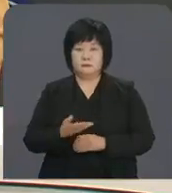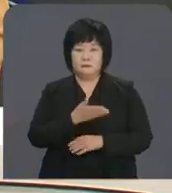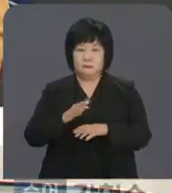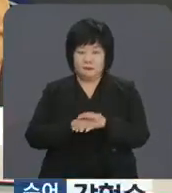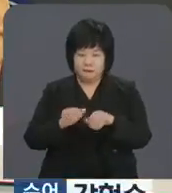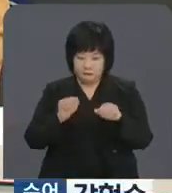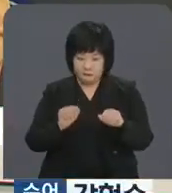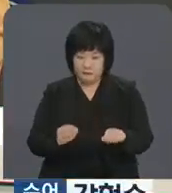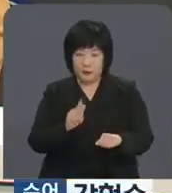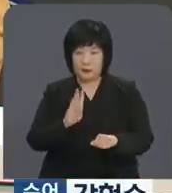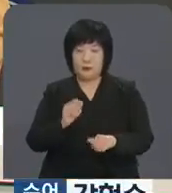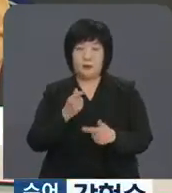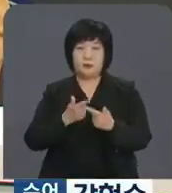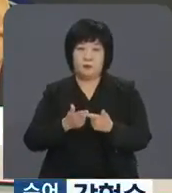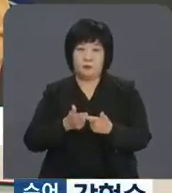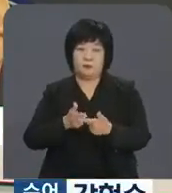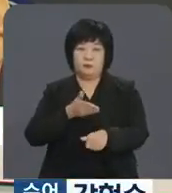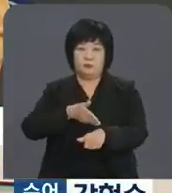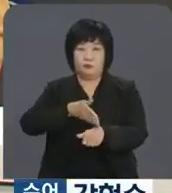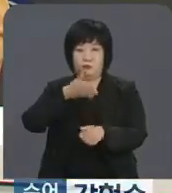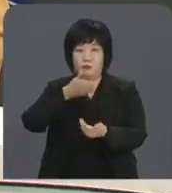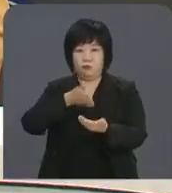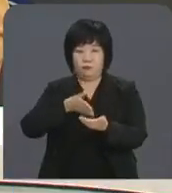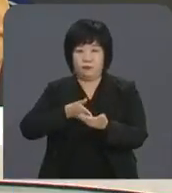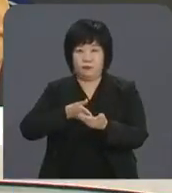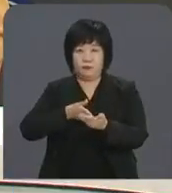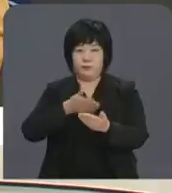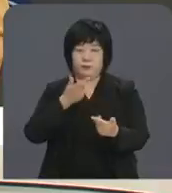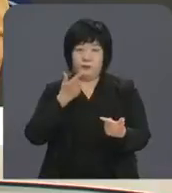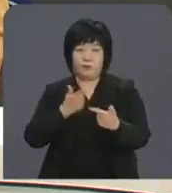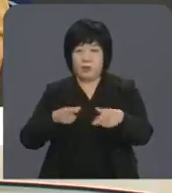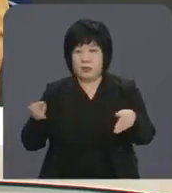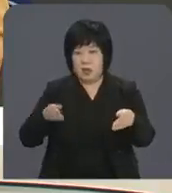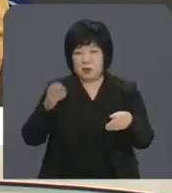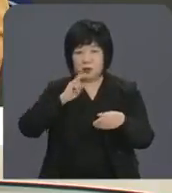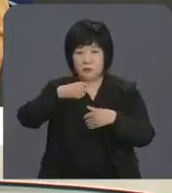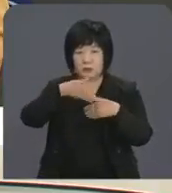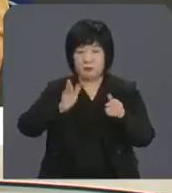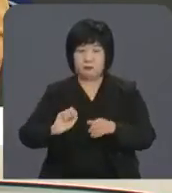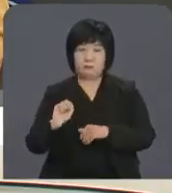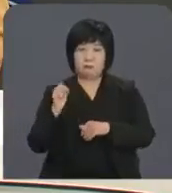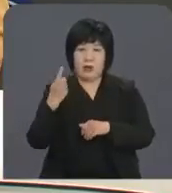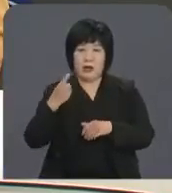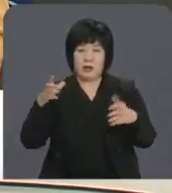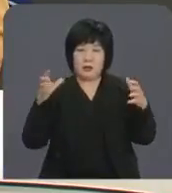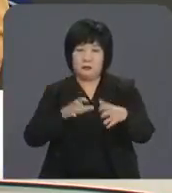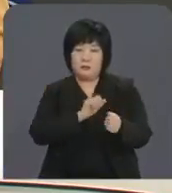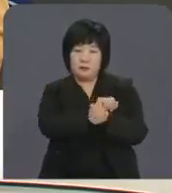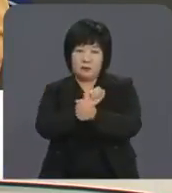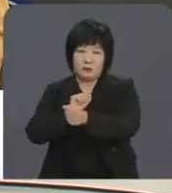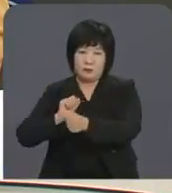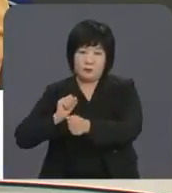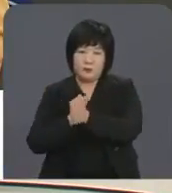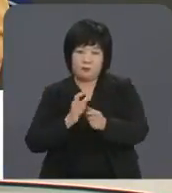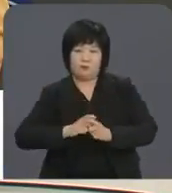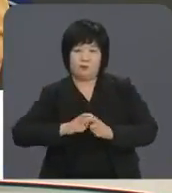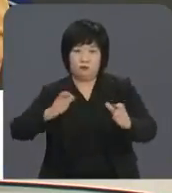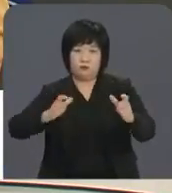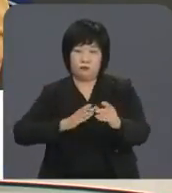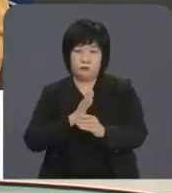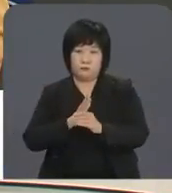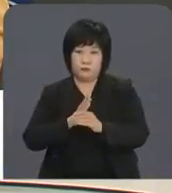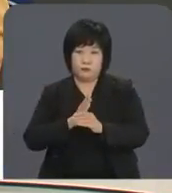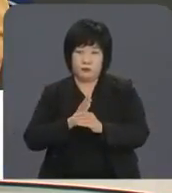여러분 안녕하십니까 kbs 9시 부산 였읍니다 부산 장부 음악실에서 비롯된 집단 감염이 전방위적으로 확산되는 양상입니다